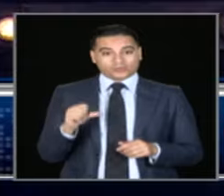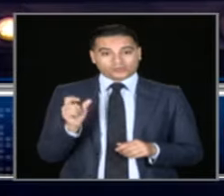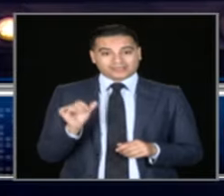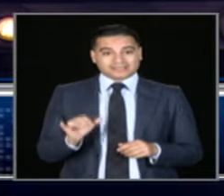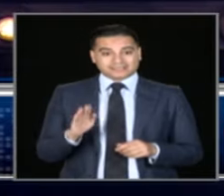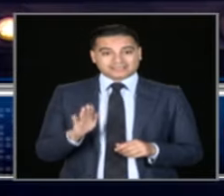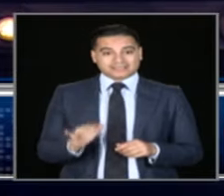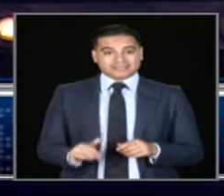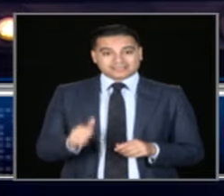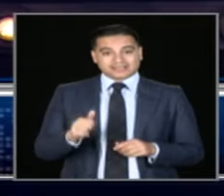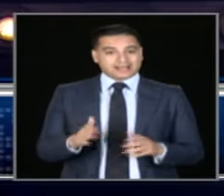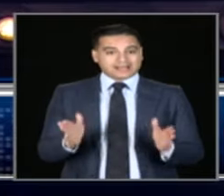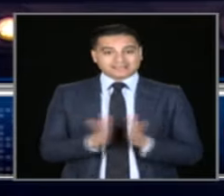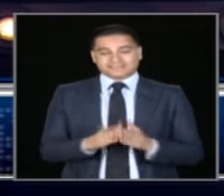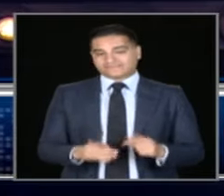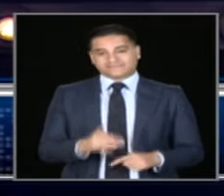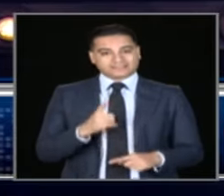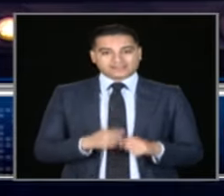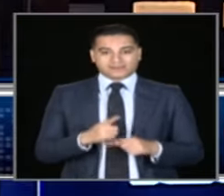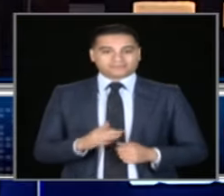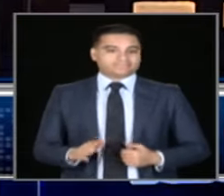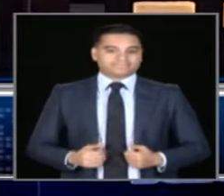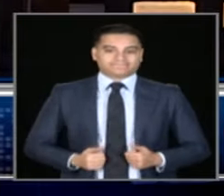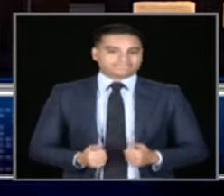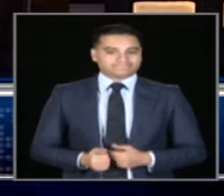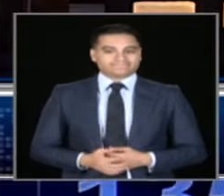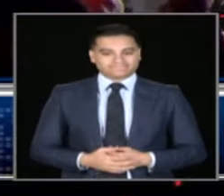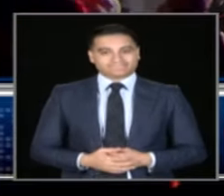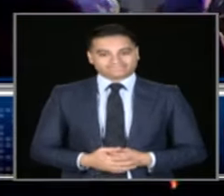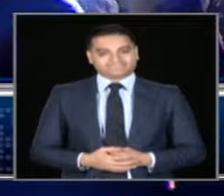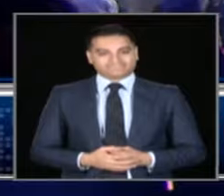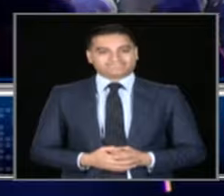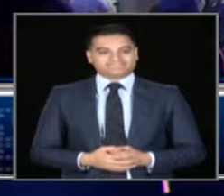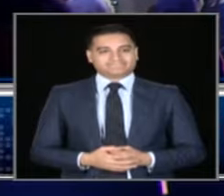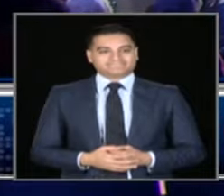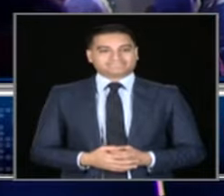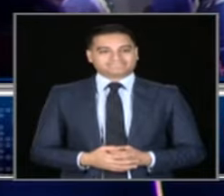إندونيسيا للأسف الشديد إجابة خاطئة.